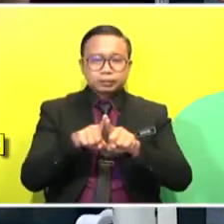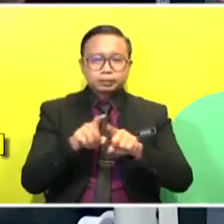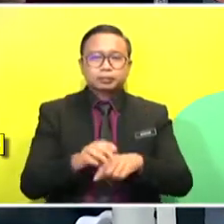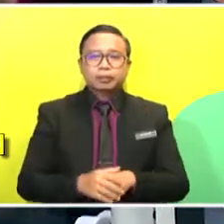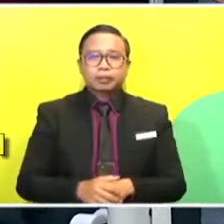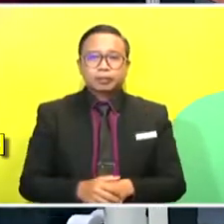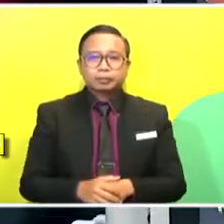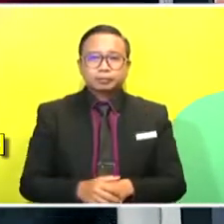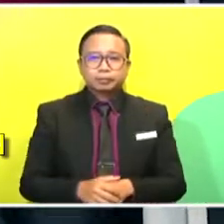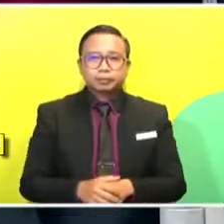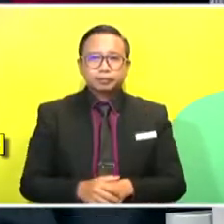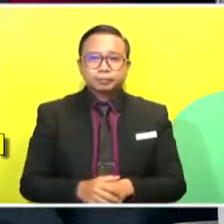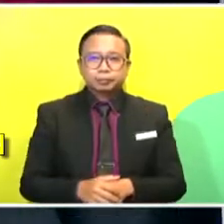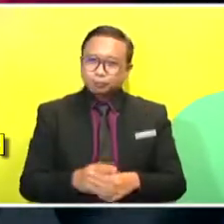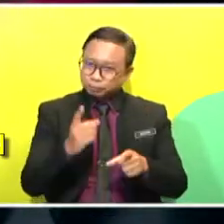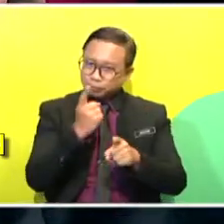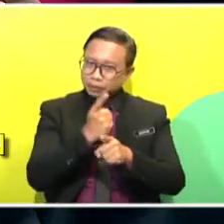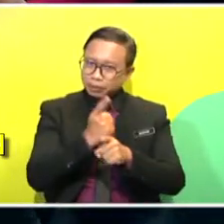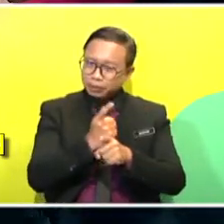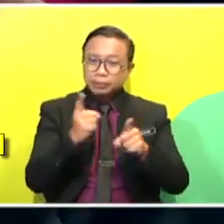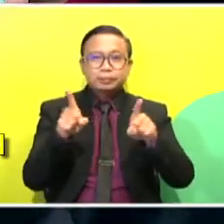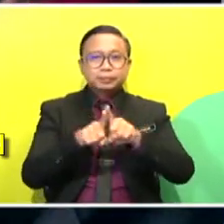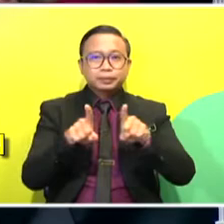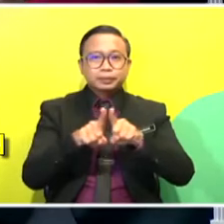jeng. Sama. Sama.